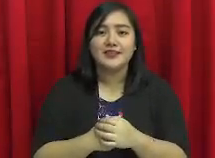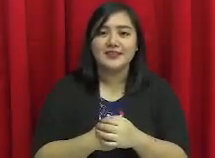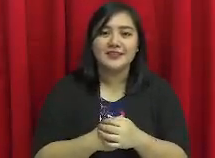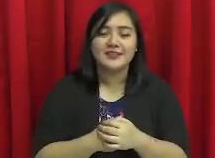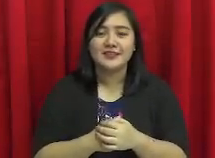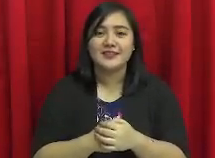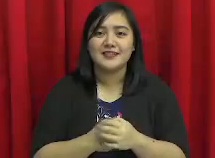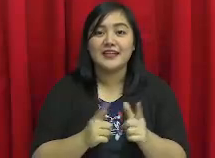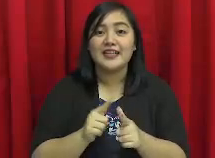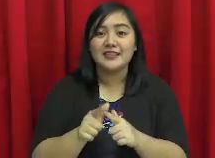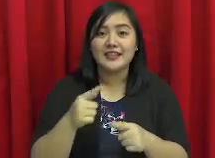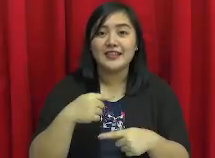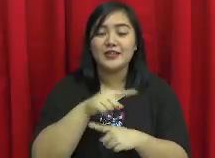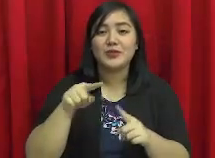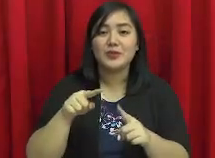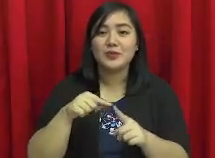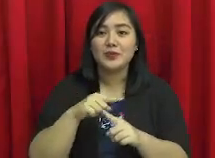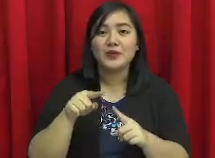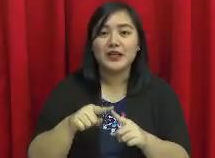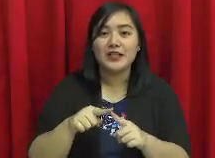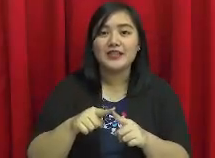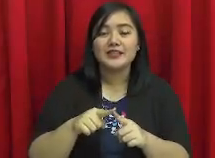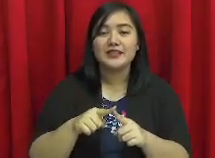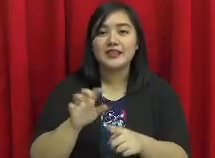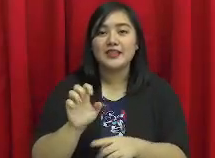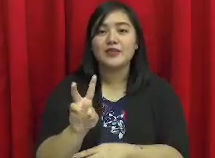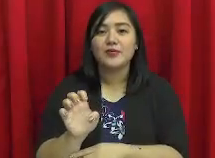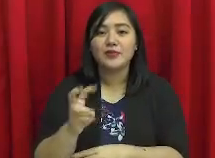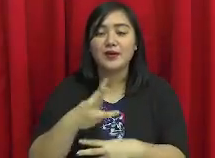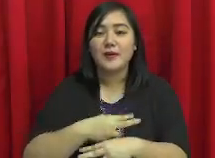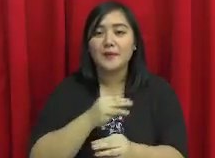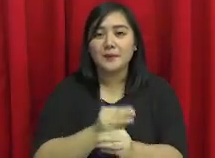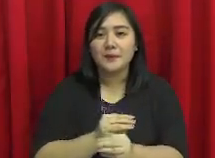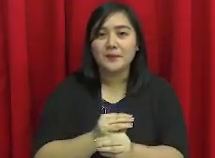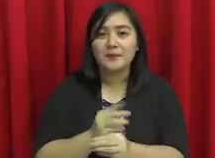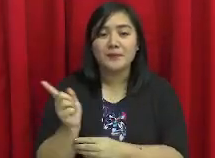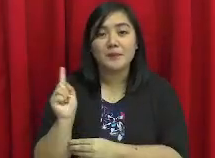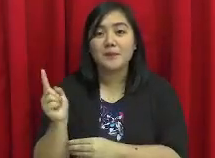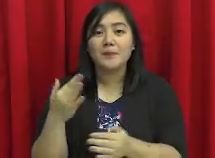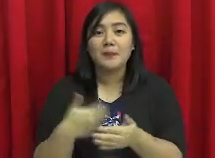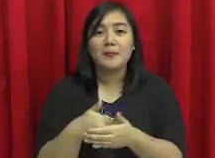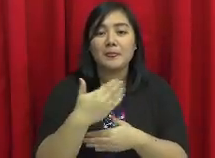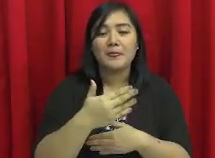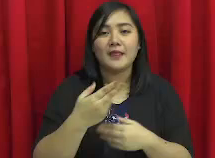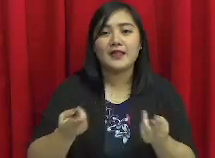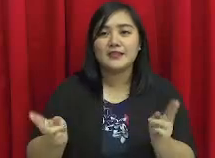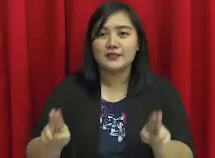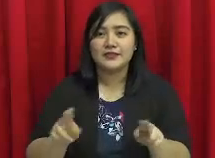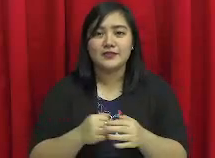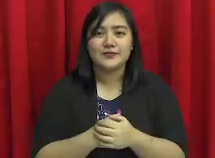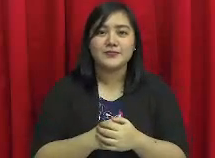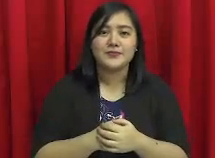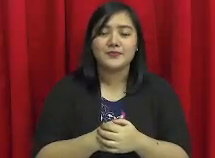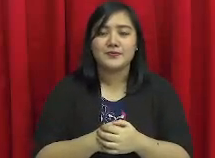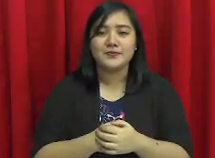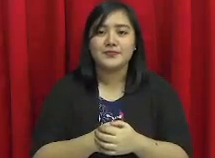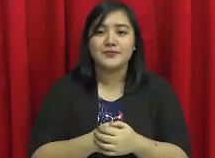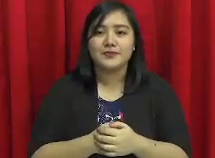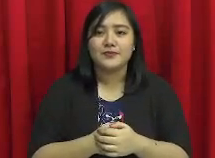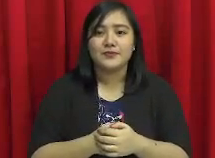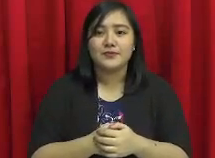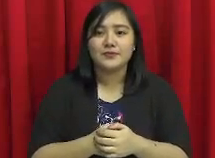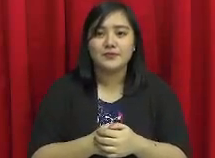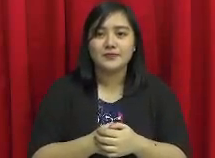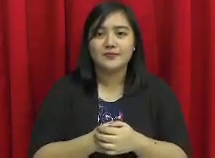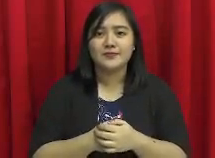po si Eve, mga kapatid, ano sumunod na nangyari? Pinakita niya yung claim sa chapter 2, verse number 23.